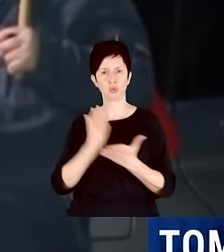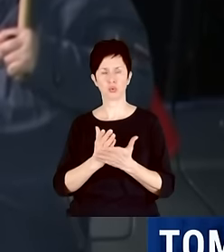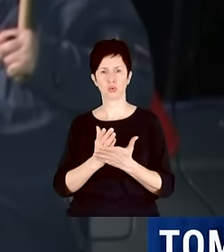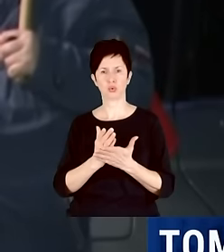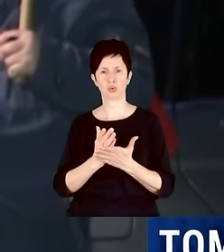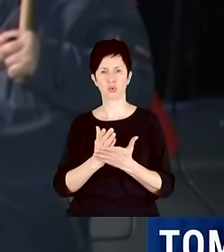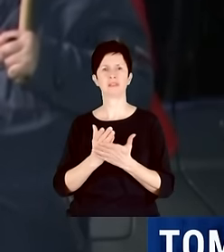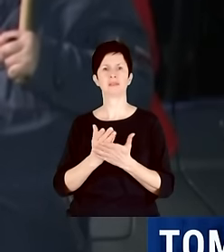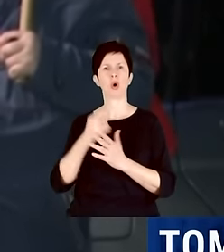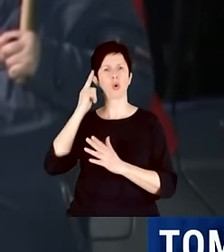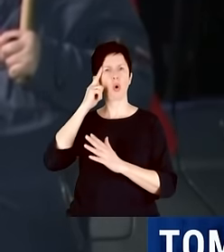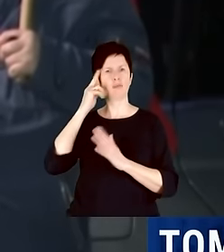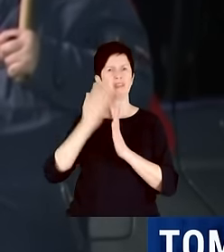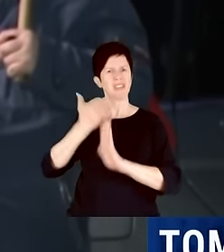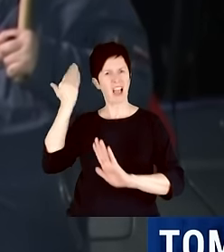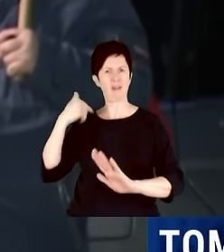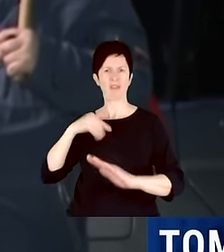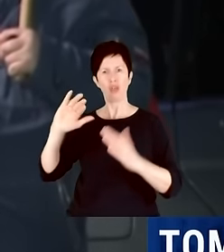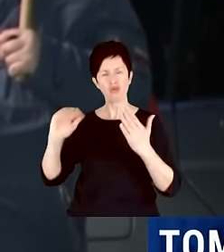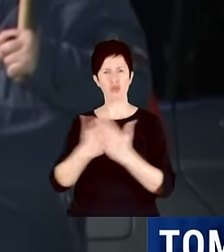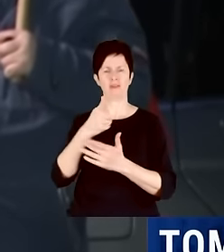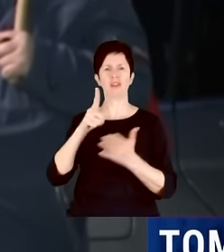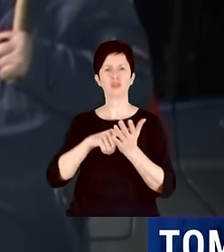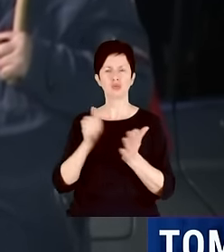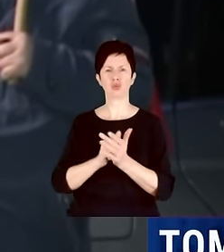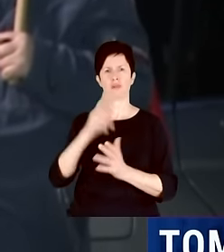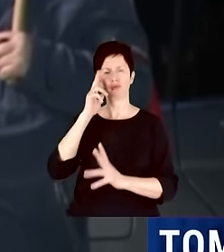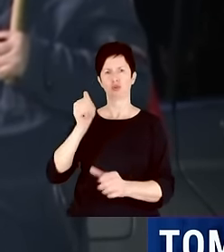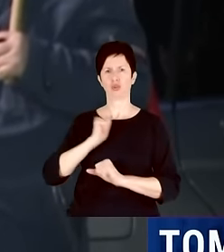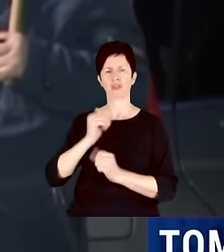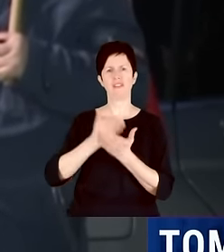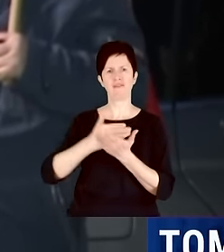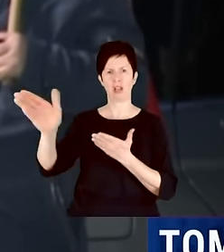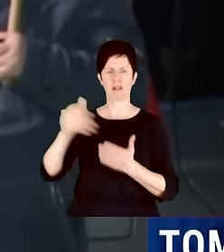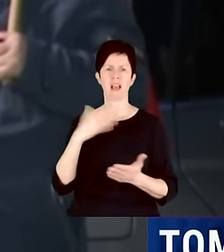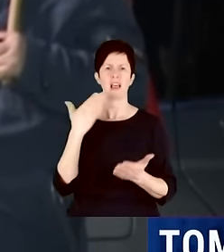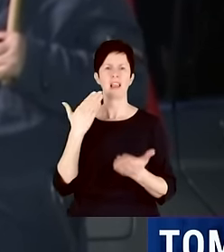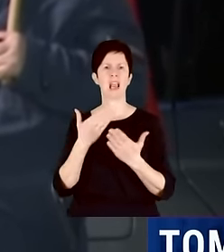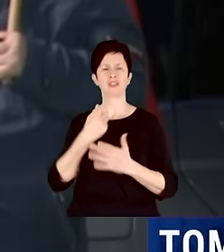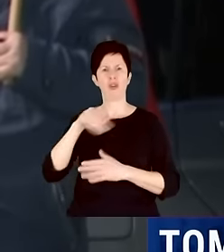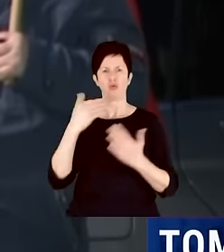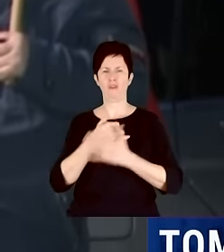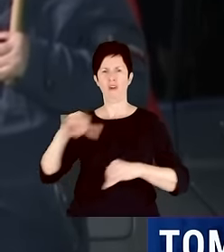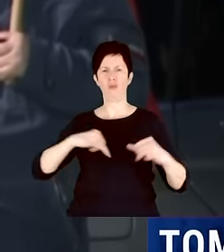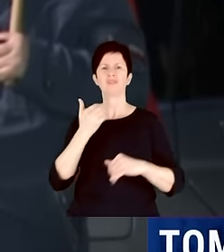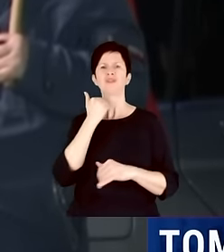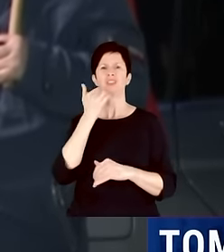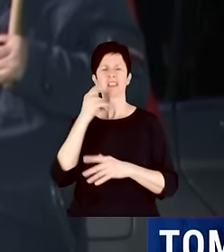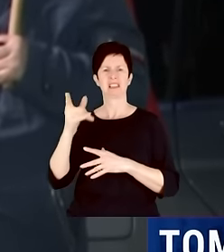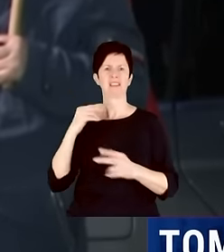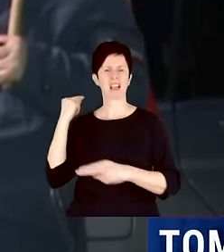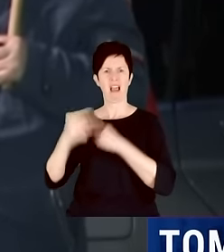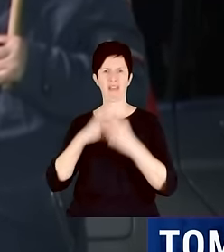komunizmu, ponownie wykleła żołnierzy. Dlaczego wstydzi się tej tradycji? Dlaczego ucieka przed nią? Dlaczego zrywane są